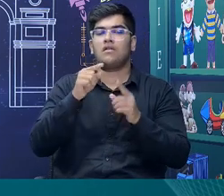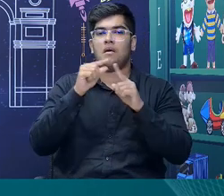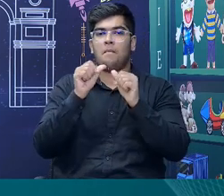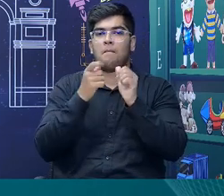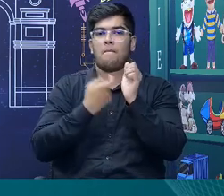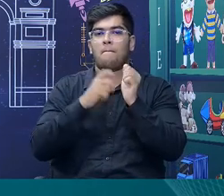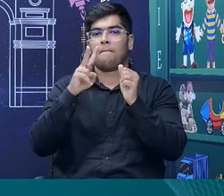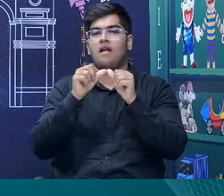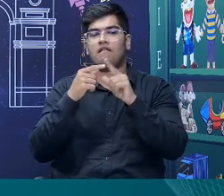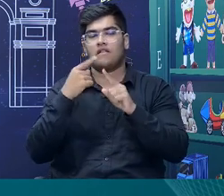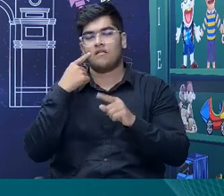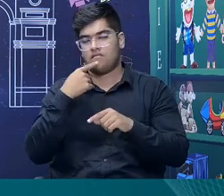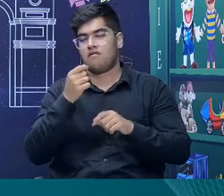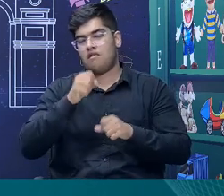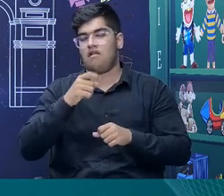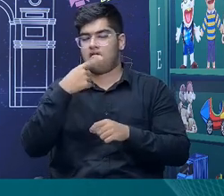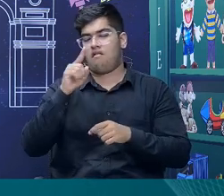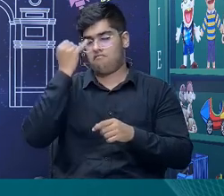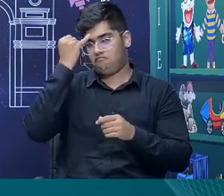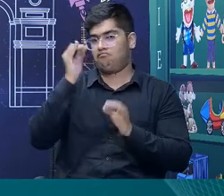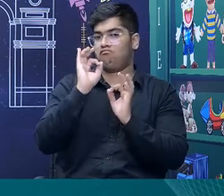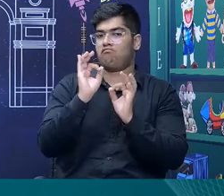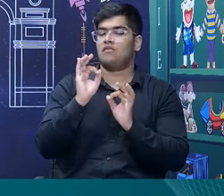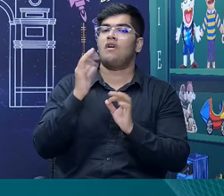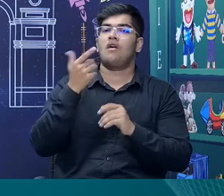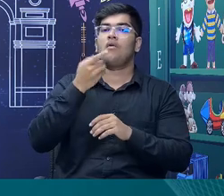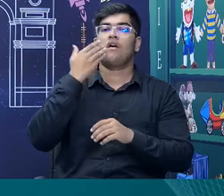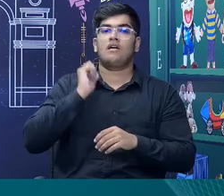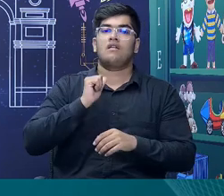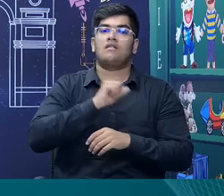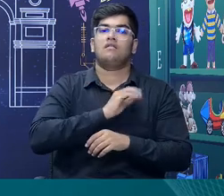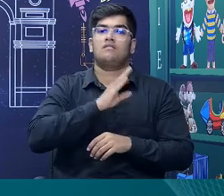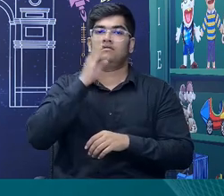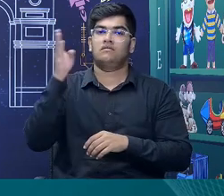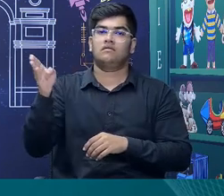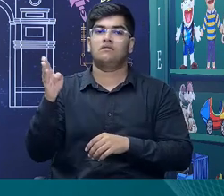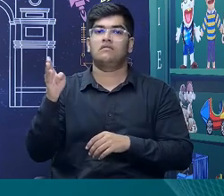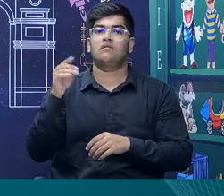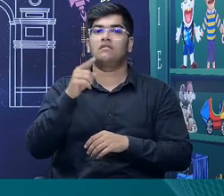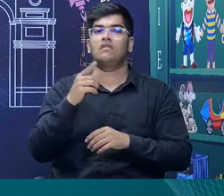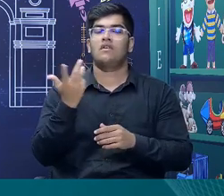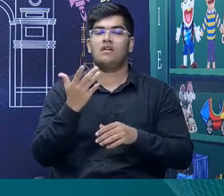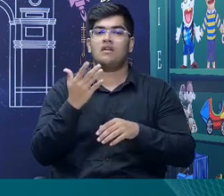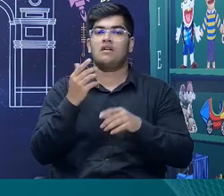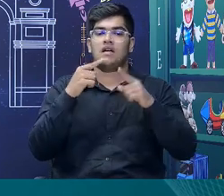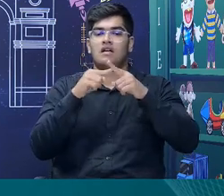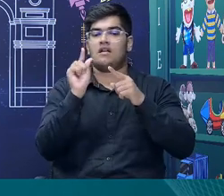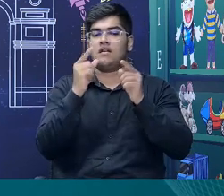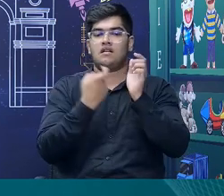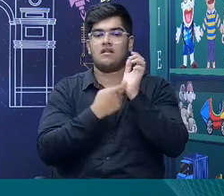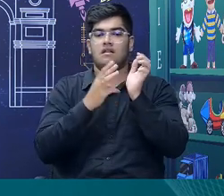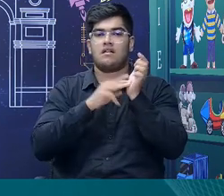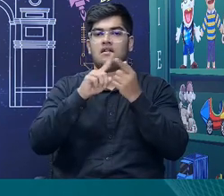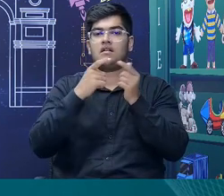कहा हां ये तो बहुत अच्छा आइडिया है तो एक बार वो नहा रही थी और उन्होंने टर्मरिक यानी हल्दी का पेस्ट